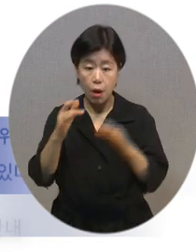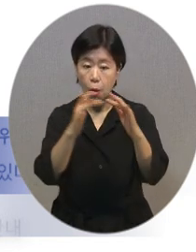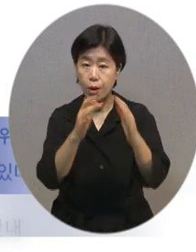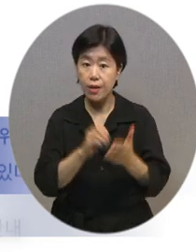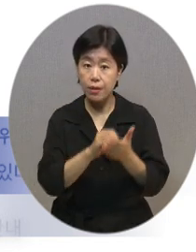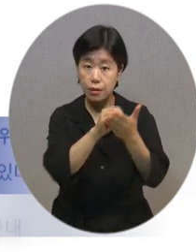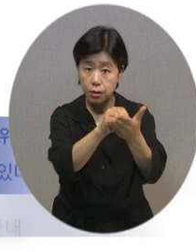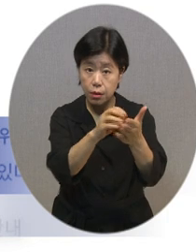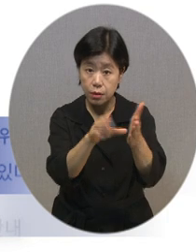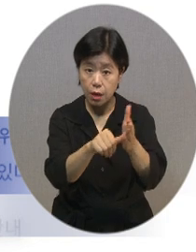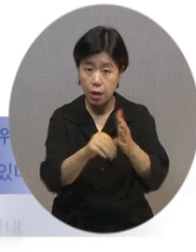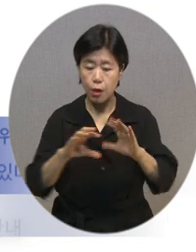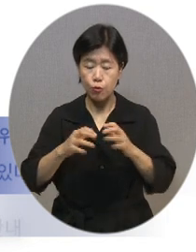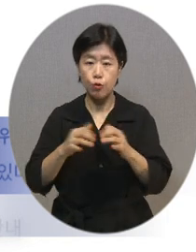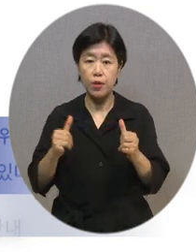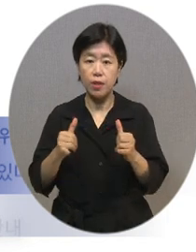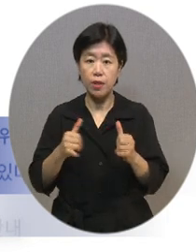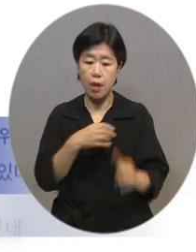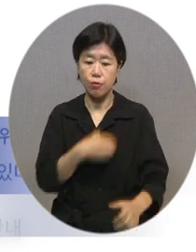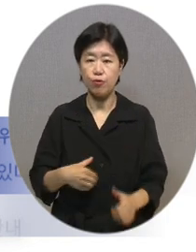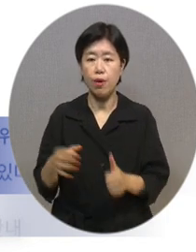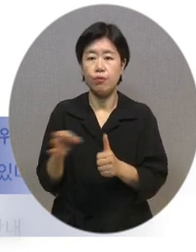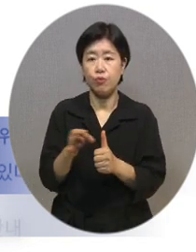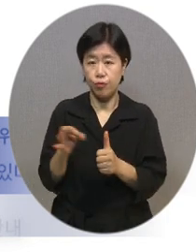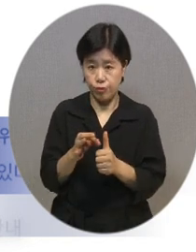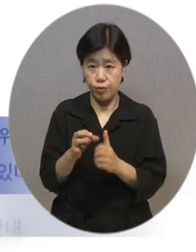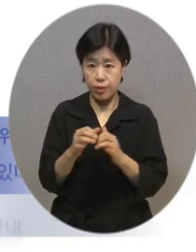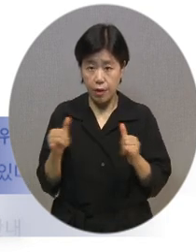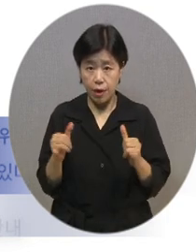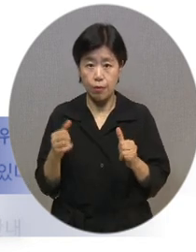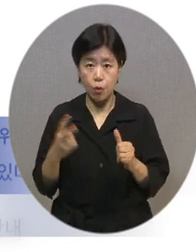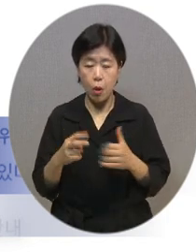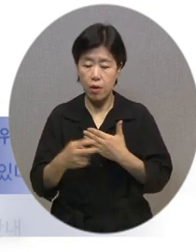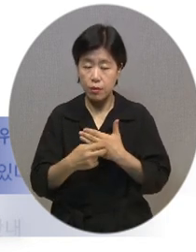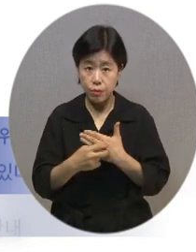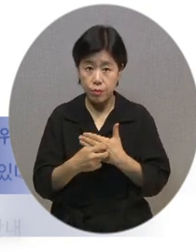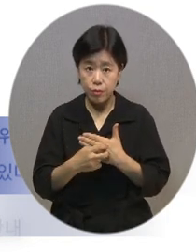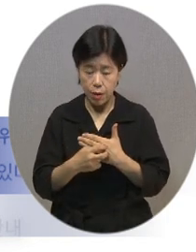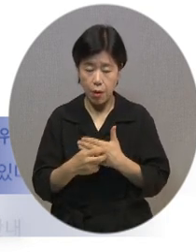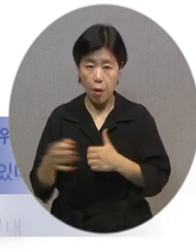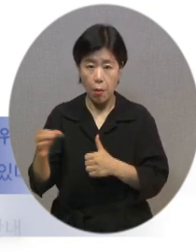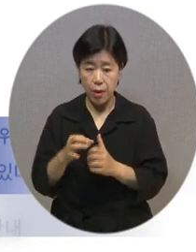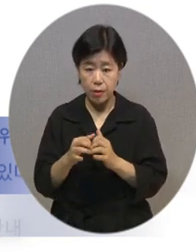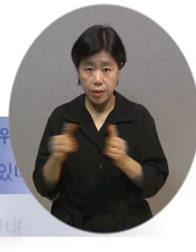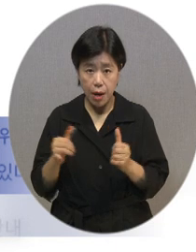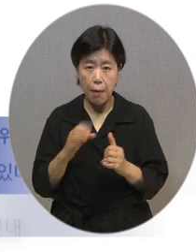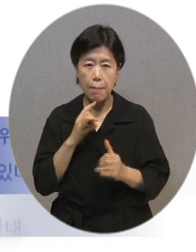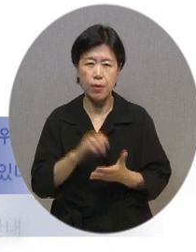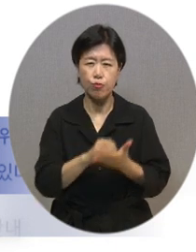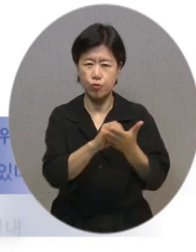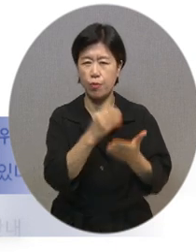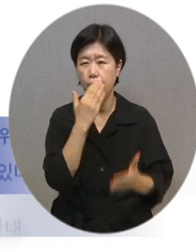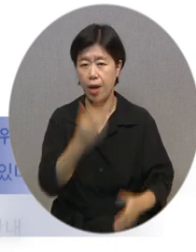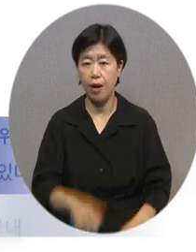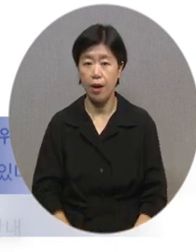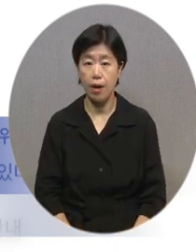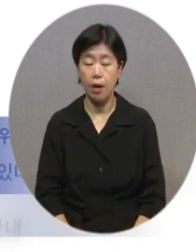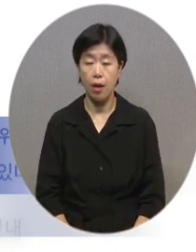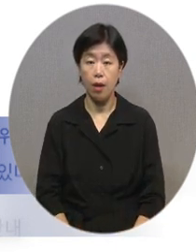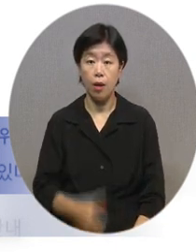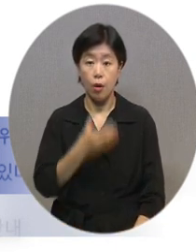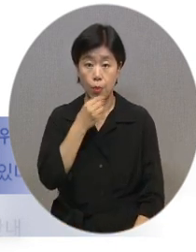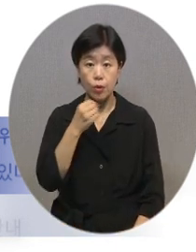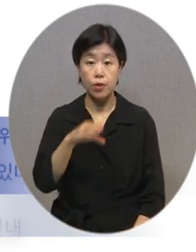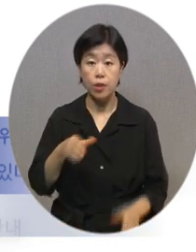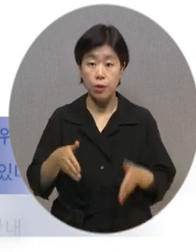신청은 국민 기초생활보장 생계 의료급여 수급자가 신청하는 경우에만 가능 했나이 복지로